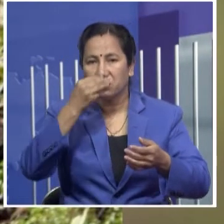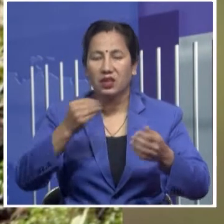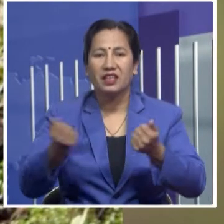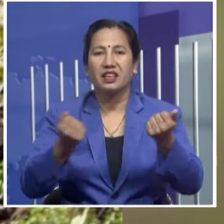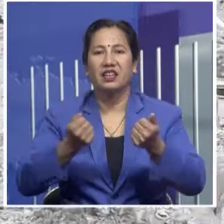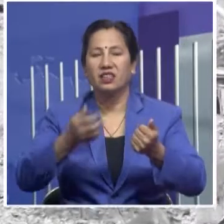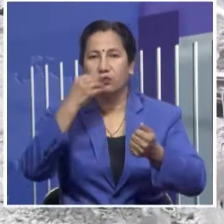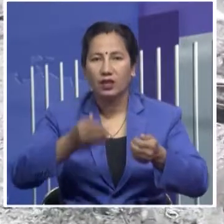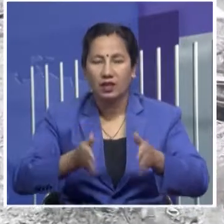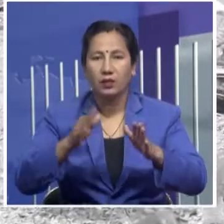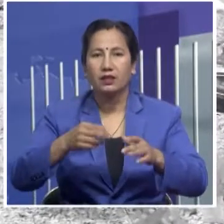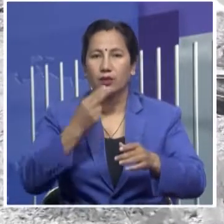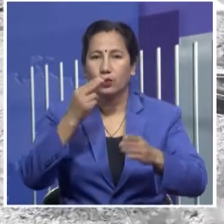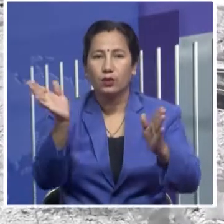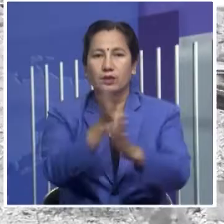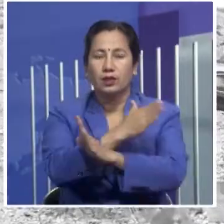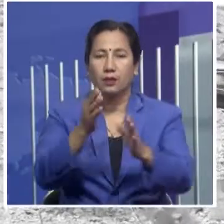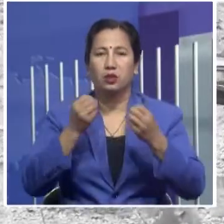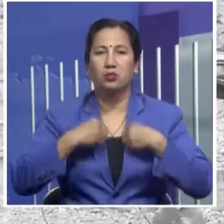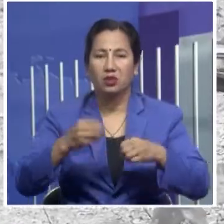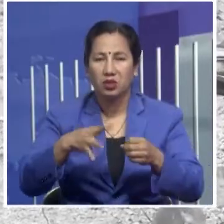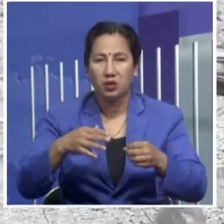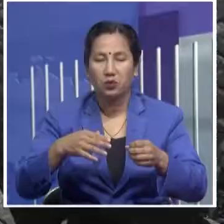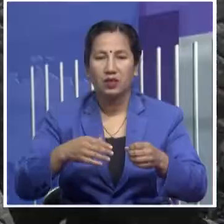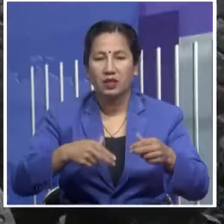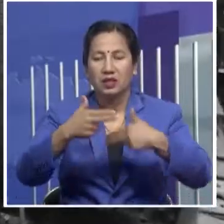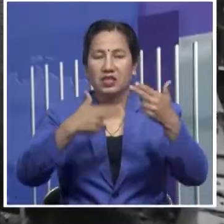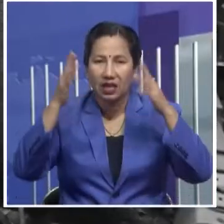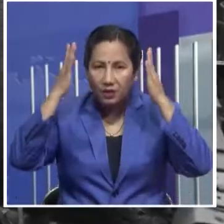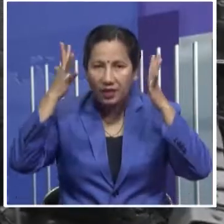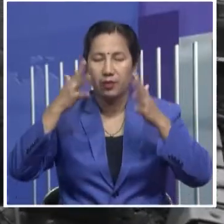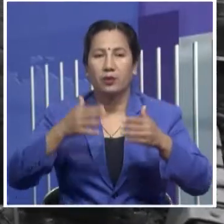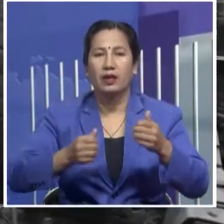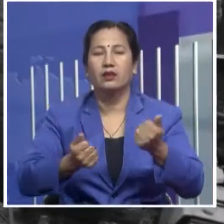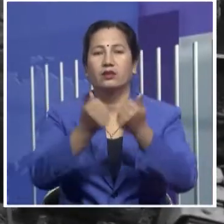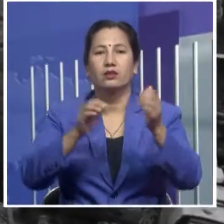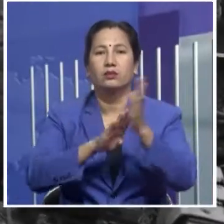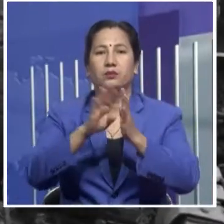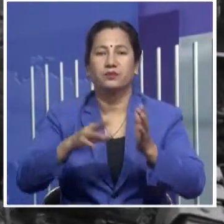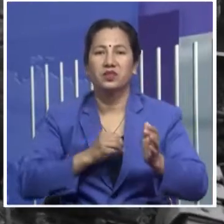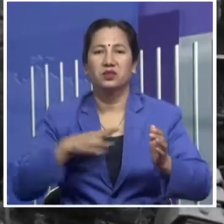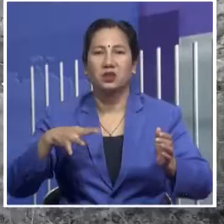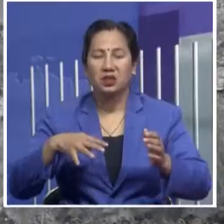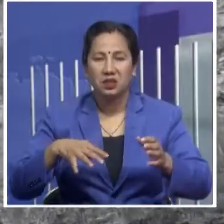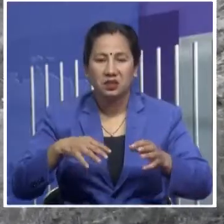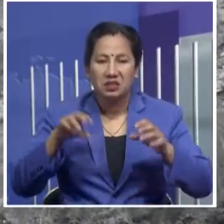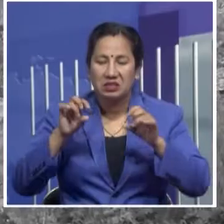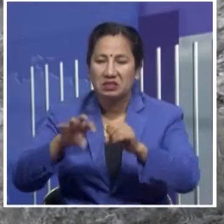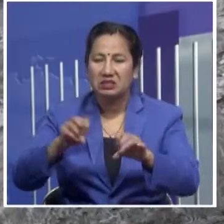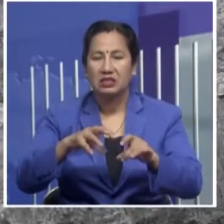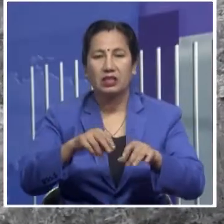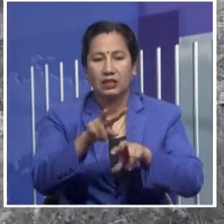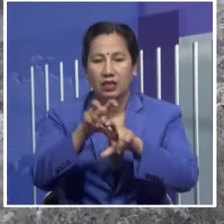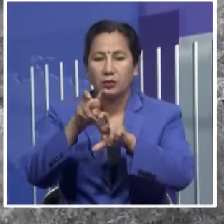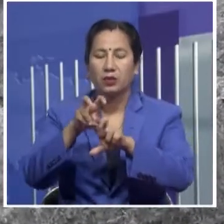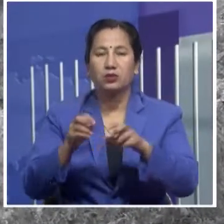गति ट्राफिक नियम को पालना नहुनु चालक को लापरवाहीले दुर्घटना बढ्दै गएका छन्। सुर्खेतमा भने छाडा पशु चौपाएका कारण पनि